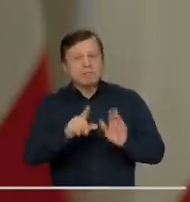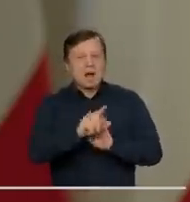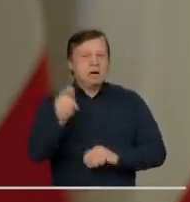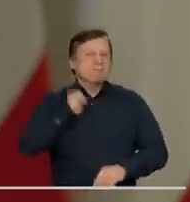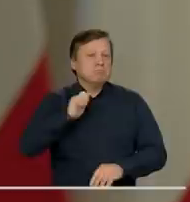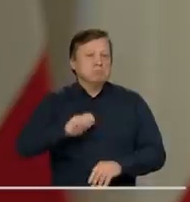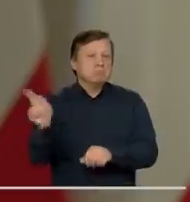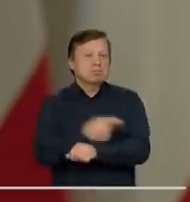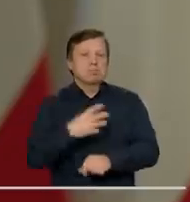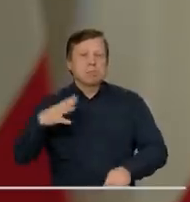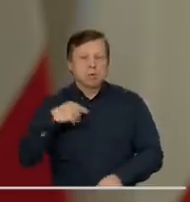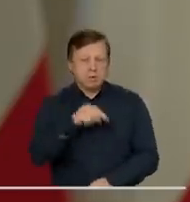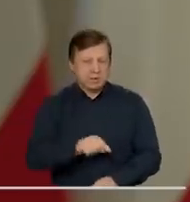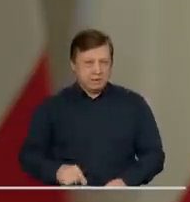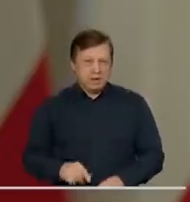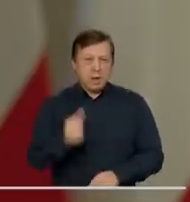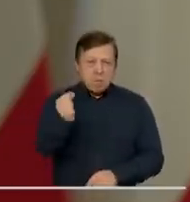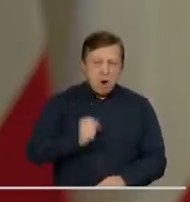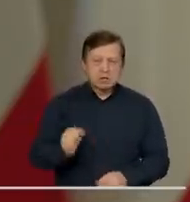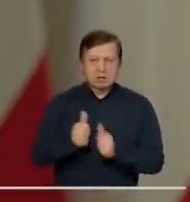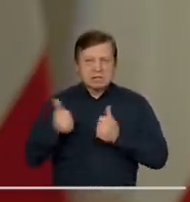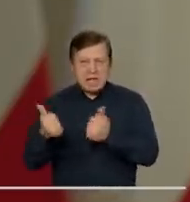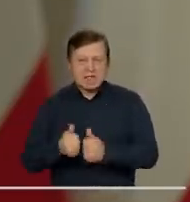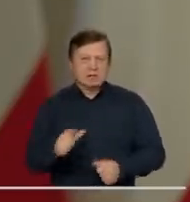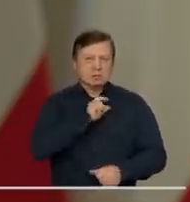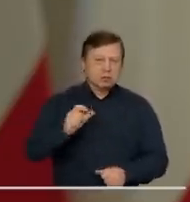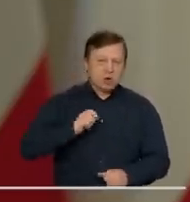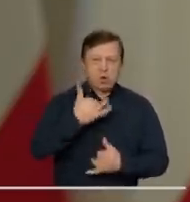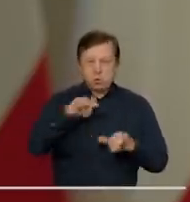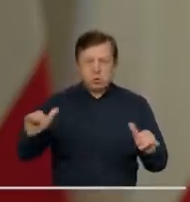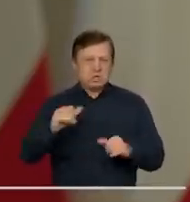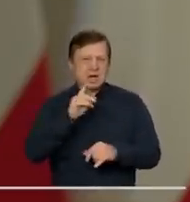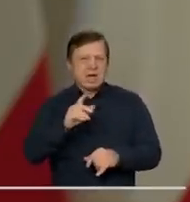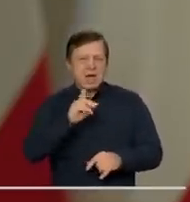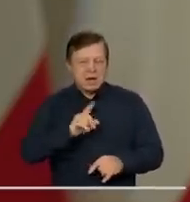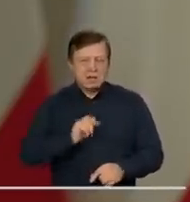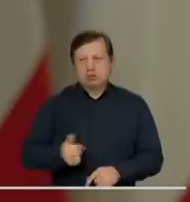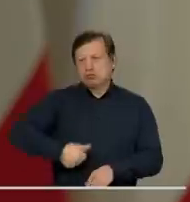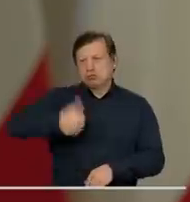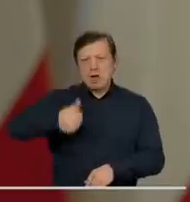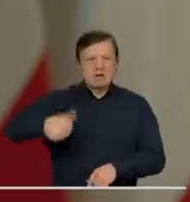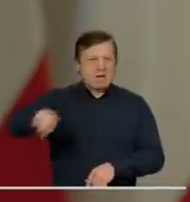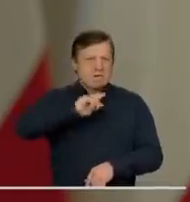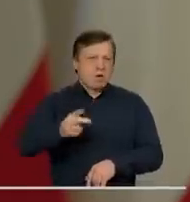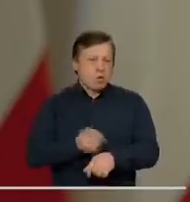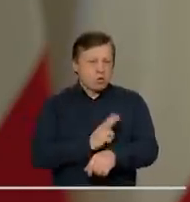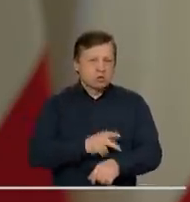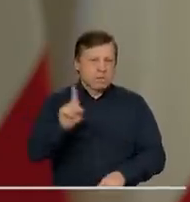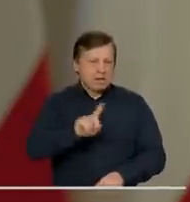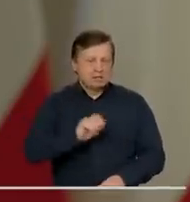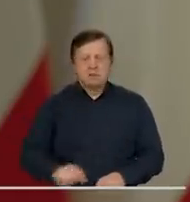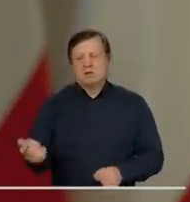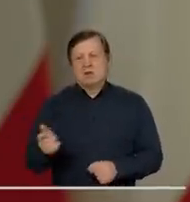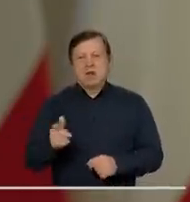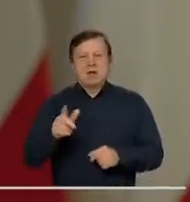rodakom. Posłowie i senatorowie, duchowni różnych wyznań, szefowie wielu urzędów centralnych, przedstawiciele